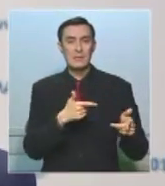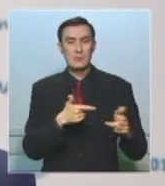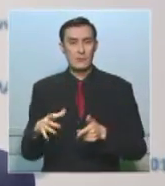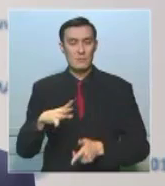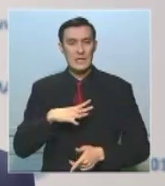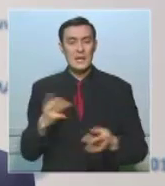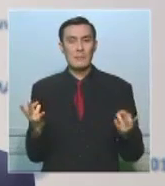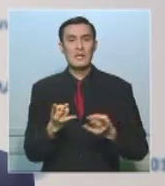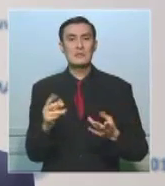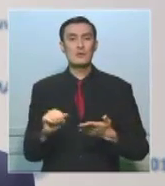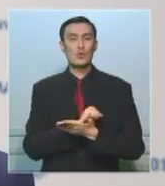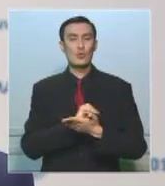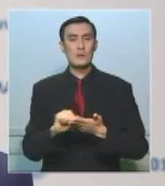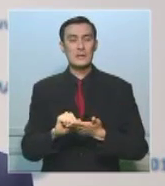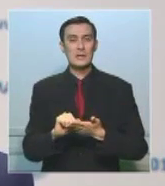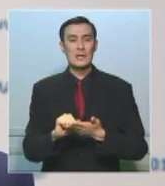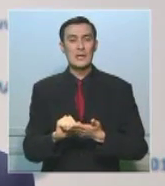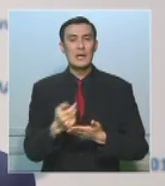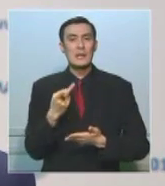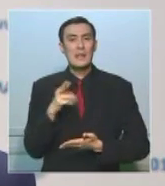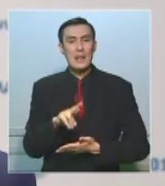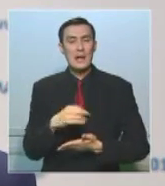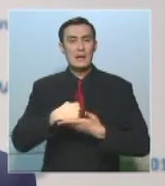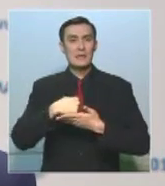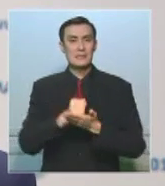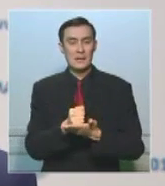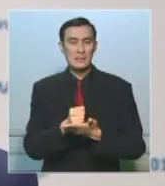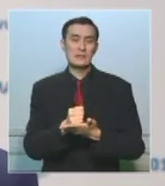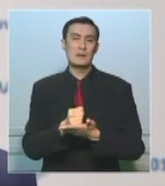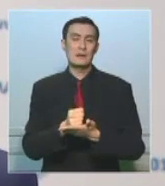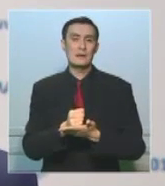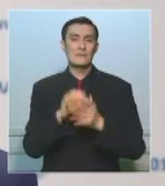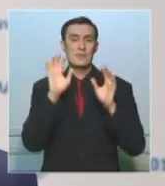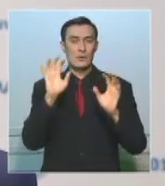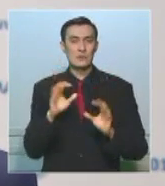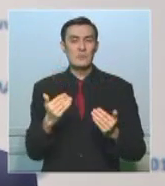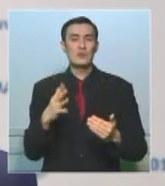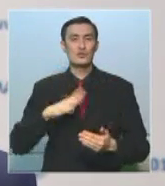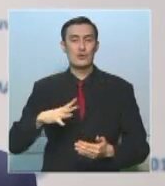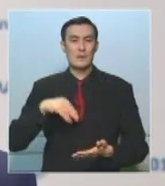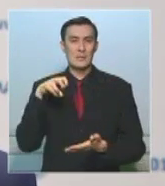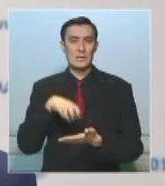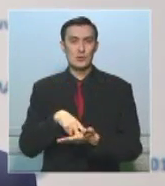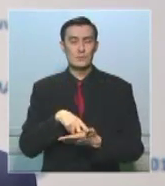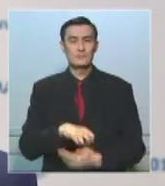все необходимые документы для регистрации в соответствии с законодательством о выборах. Теперь мы ждем регистрации.